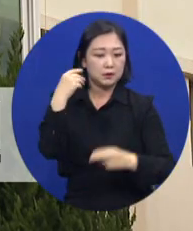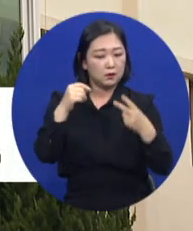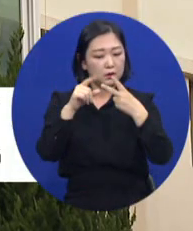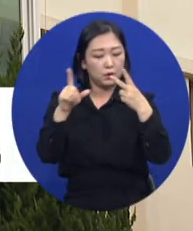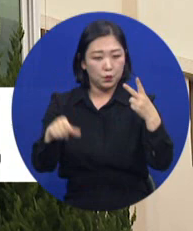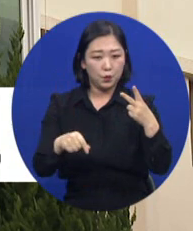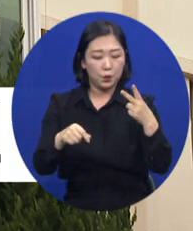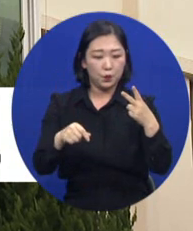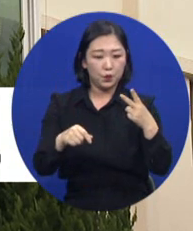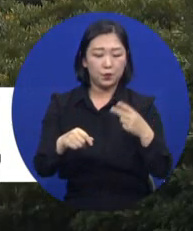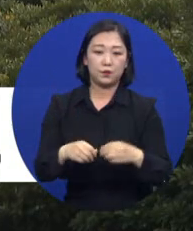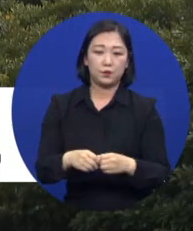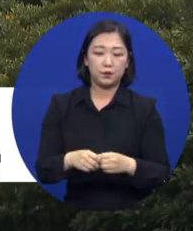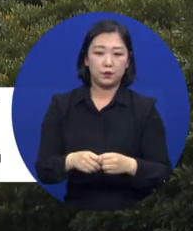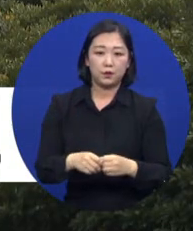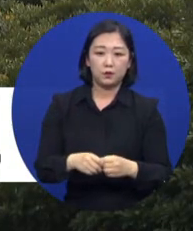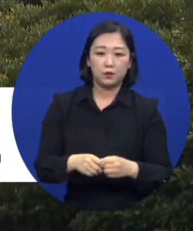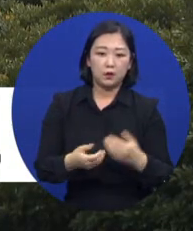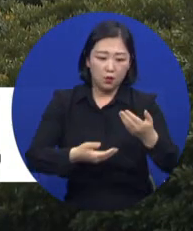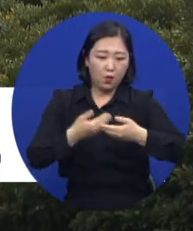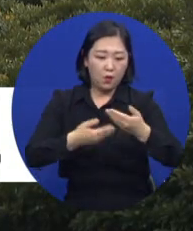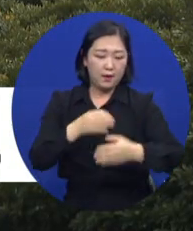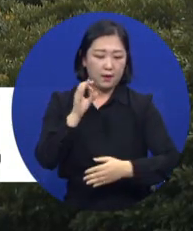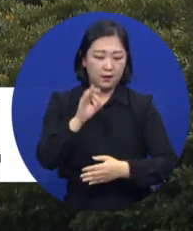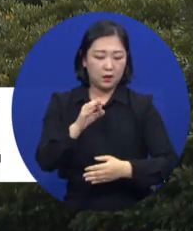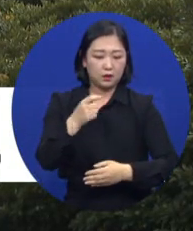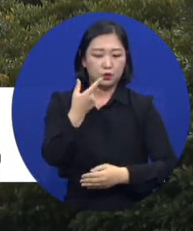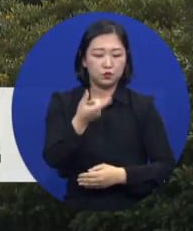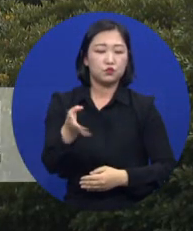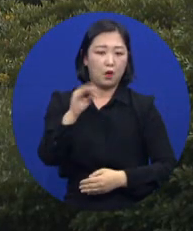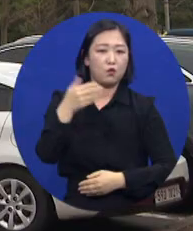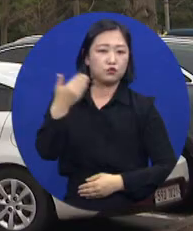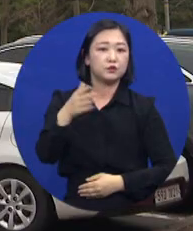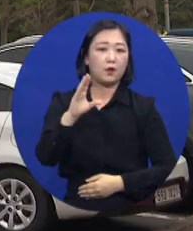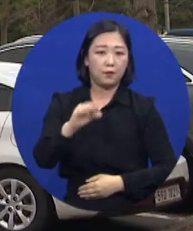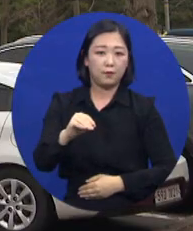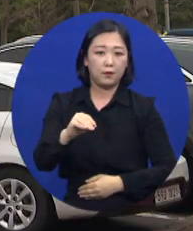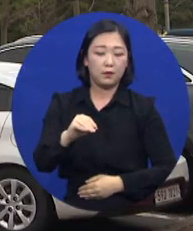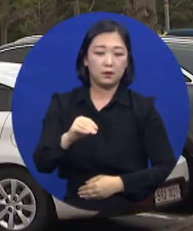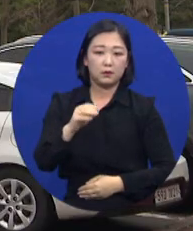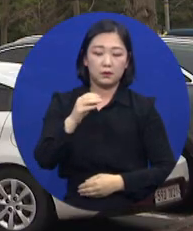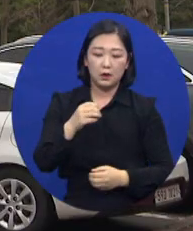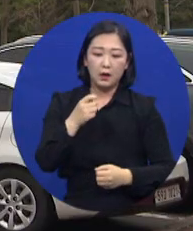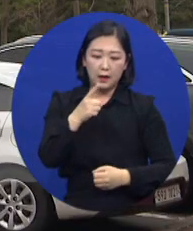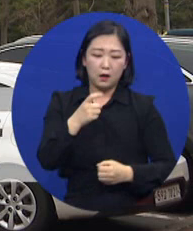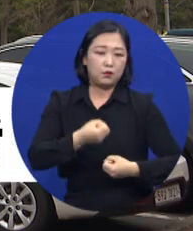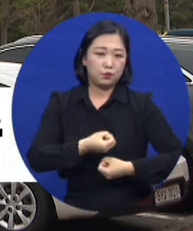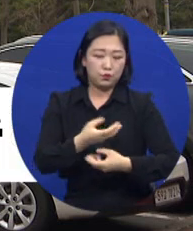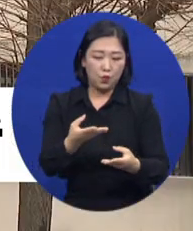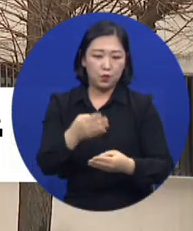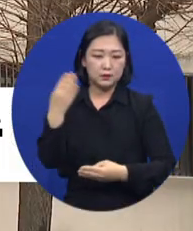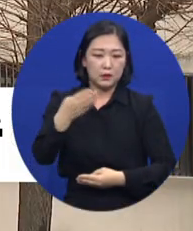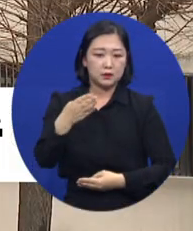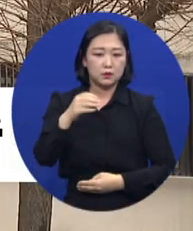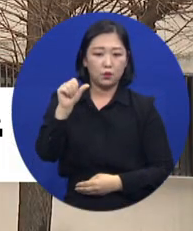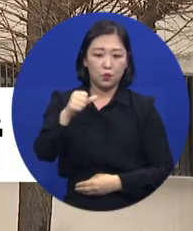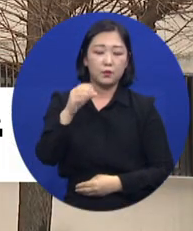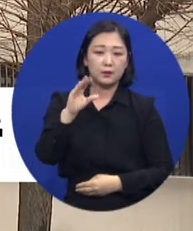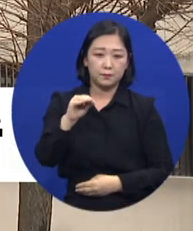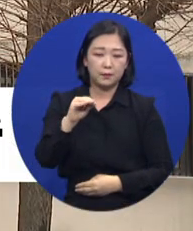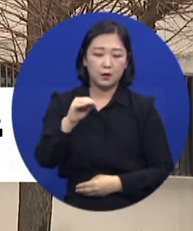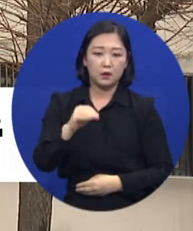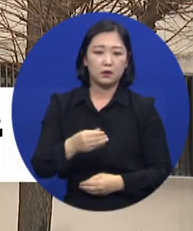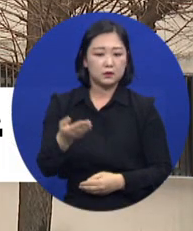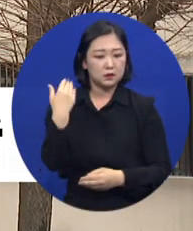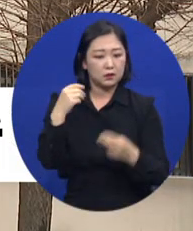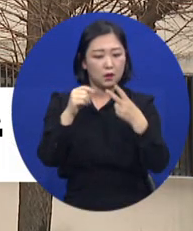이곳 4층 54제곱미터형의 거래가는 6억 9천만 원. 3.3제곱미터에 4,215만 원으로